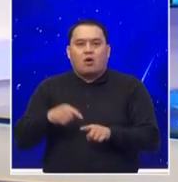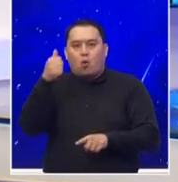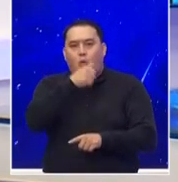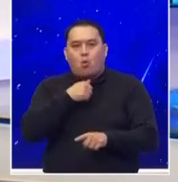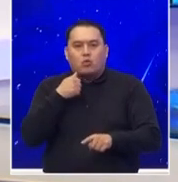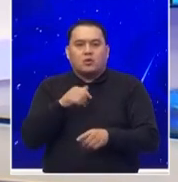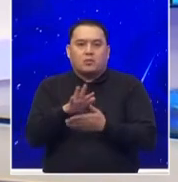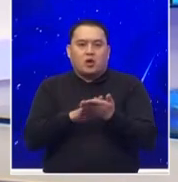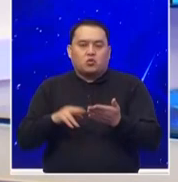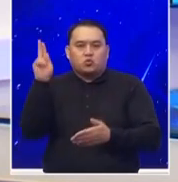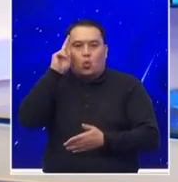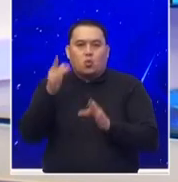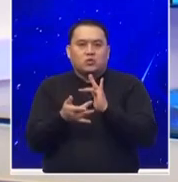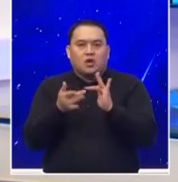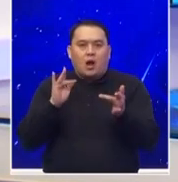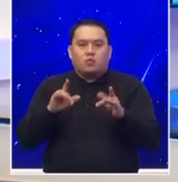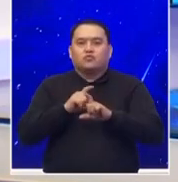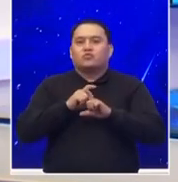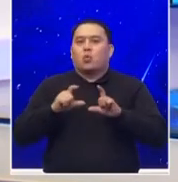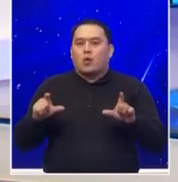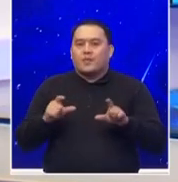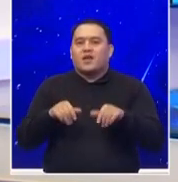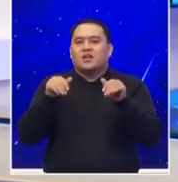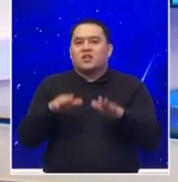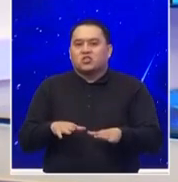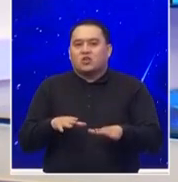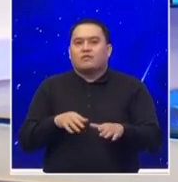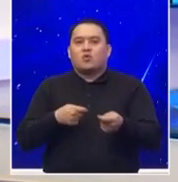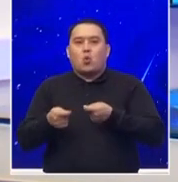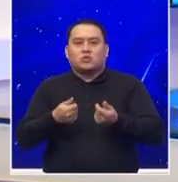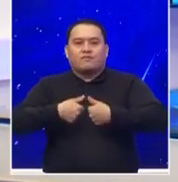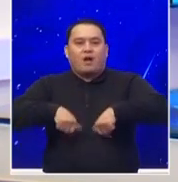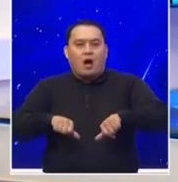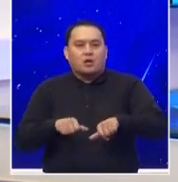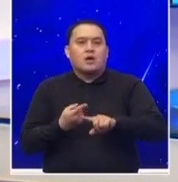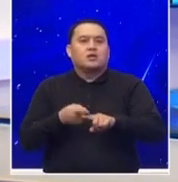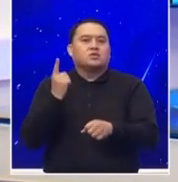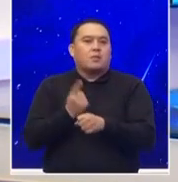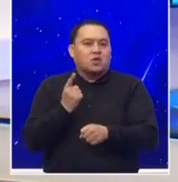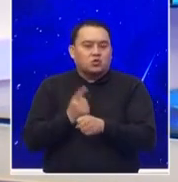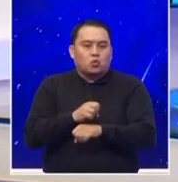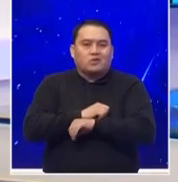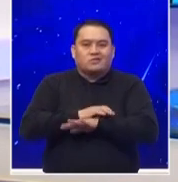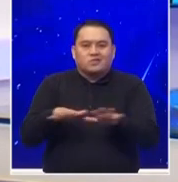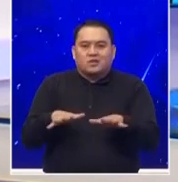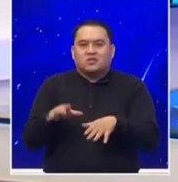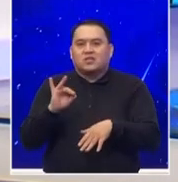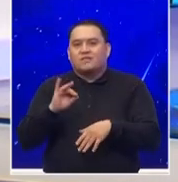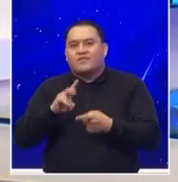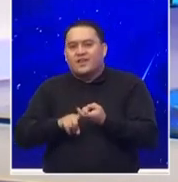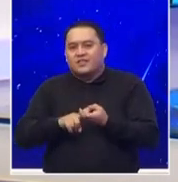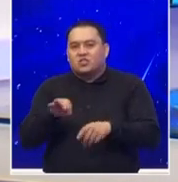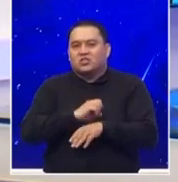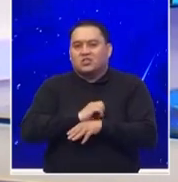года продлено онлайн-обучение в школах. Решение межведомственной комиссии по недопущению распространения